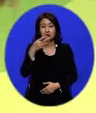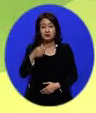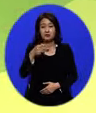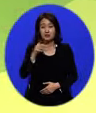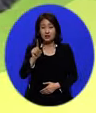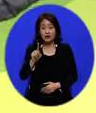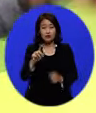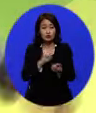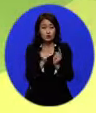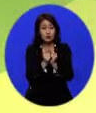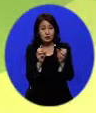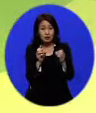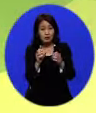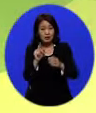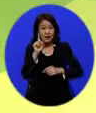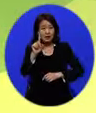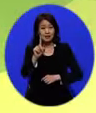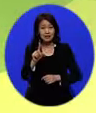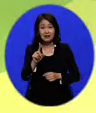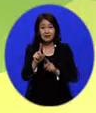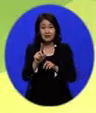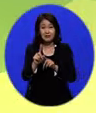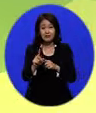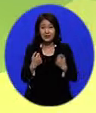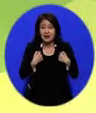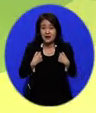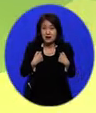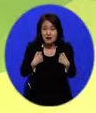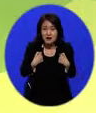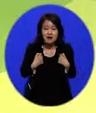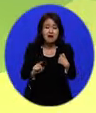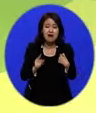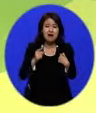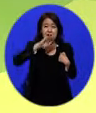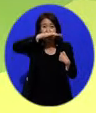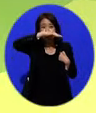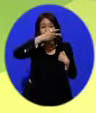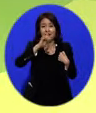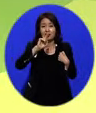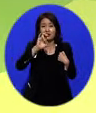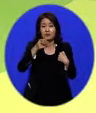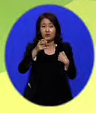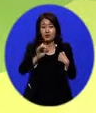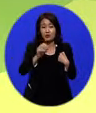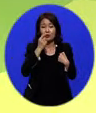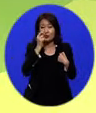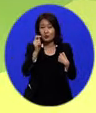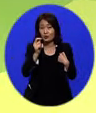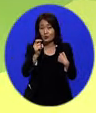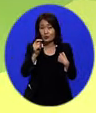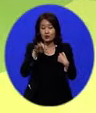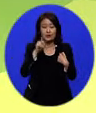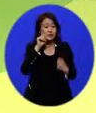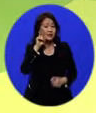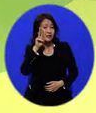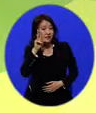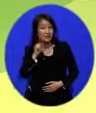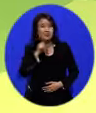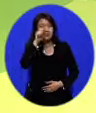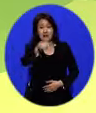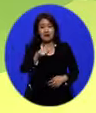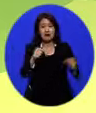하다 보면요. 요거 하나 가지고도 저희 가방 싸서 쭉 강원도 대명 콘도로 1박 2일 가야 돼요.